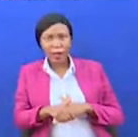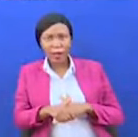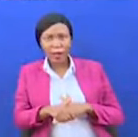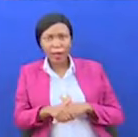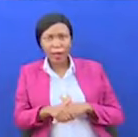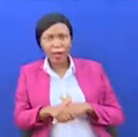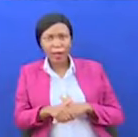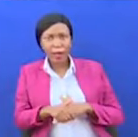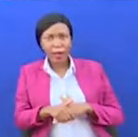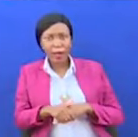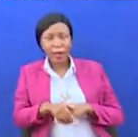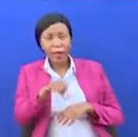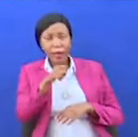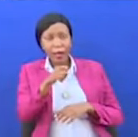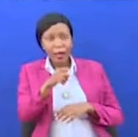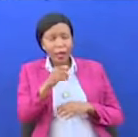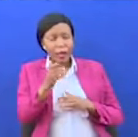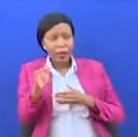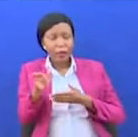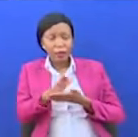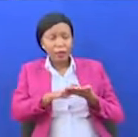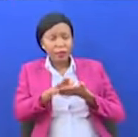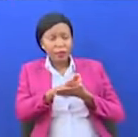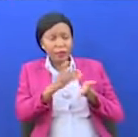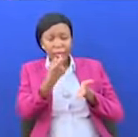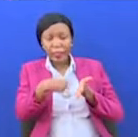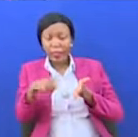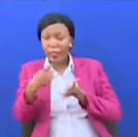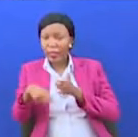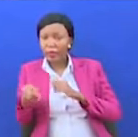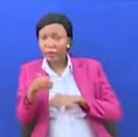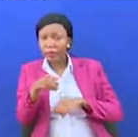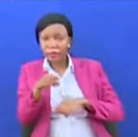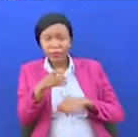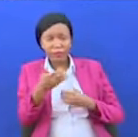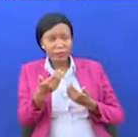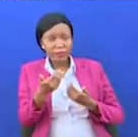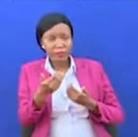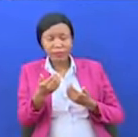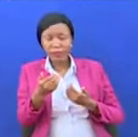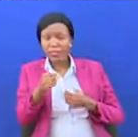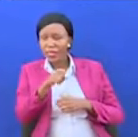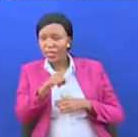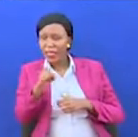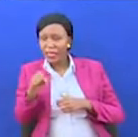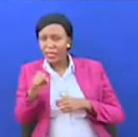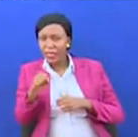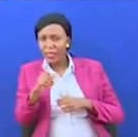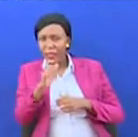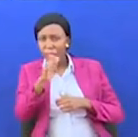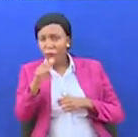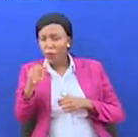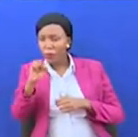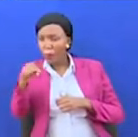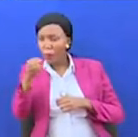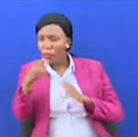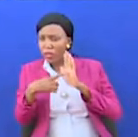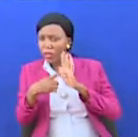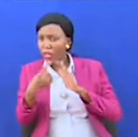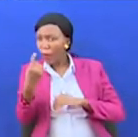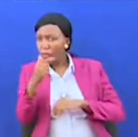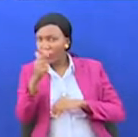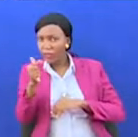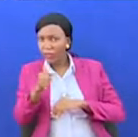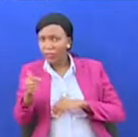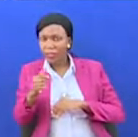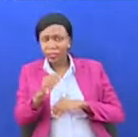na kwenye tax base ya nchi yetu. Kama alivyozungumza na wachangiaji wengine, tax base yetu katika watu milioni 61 wa Tanzania na